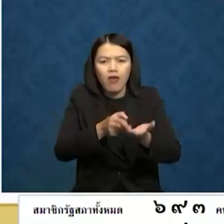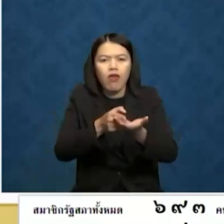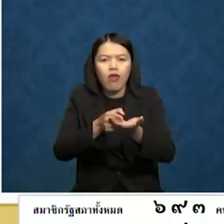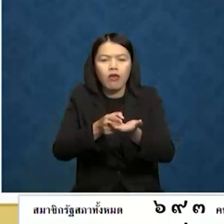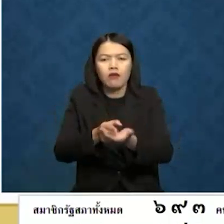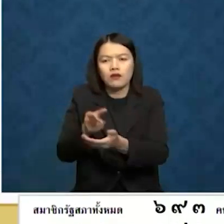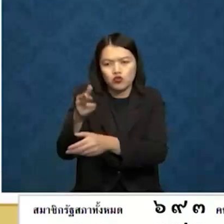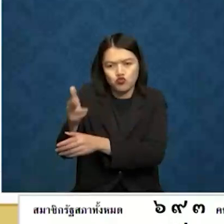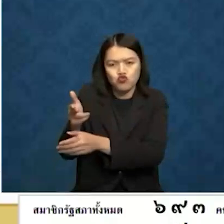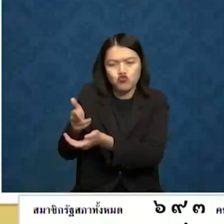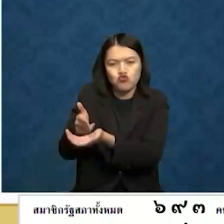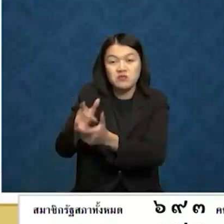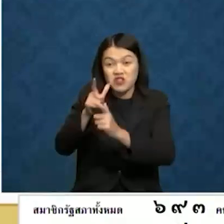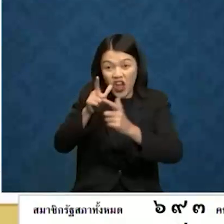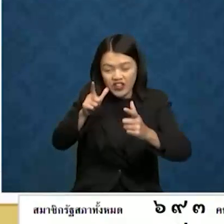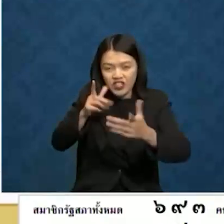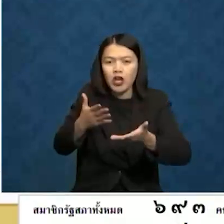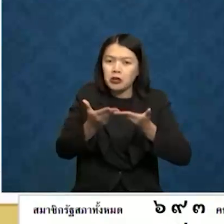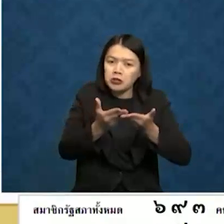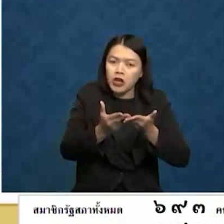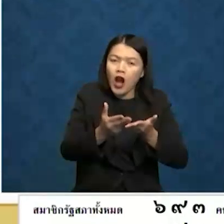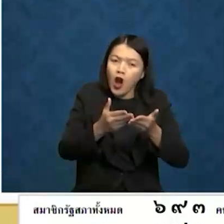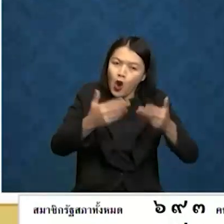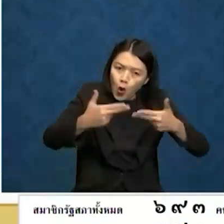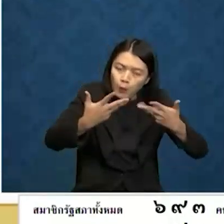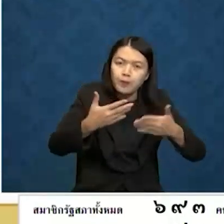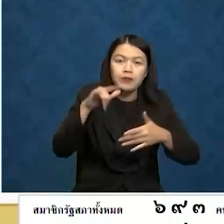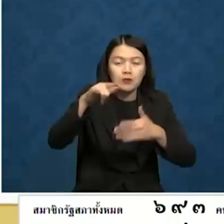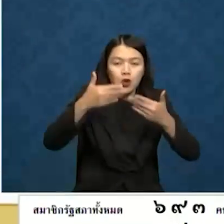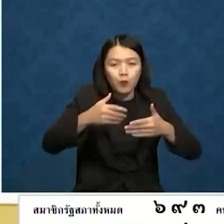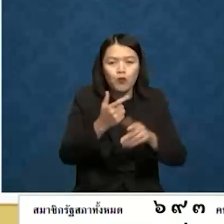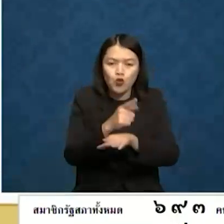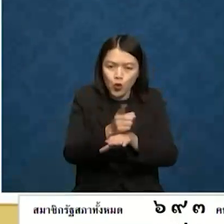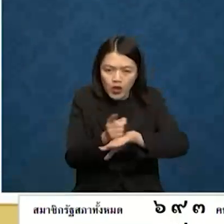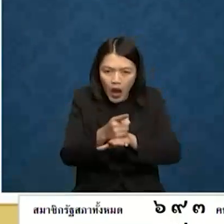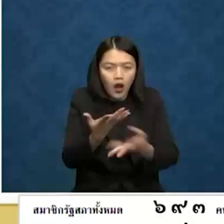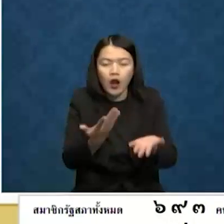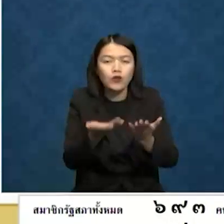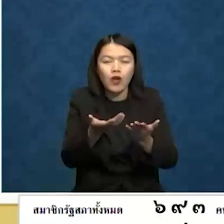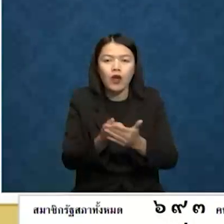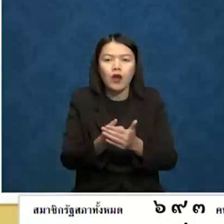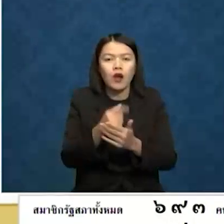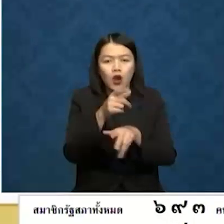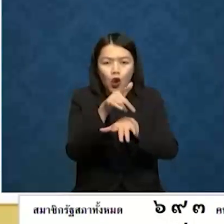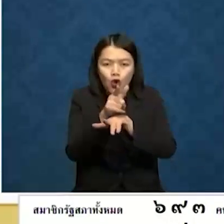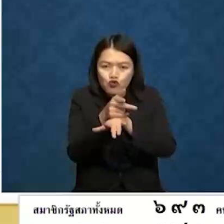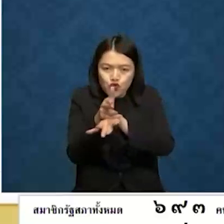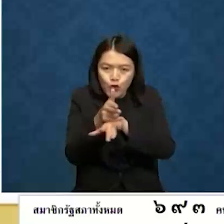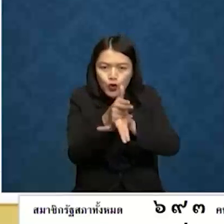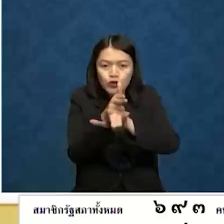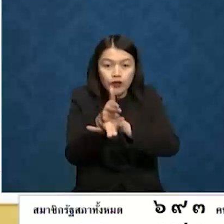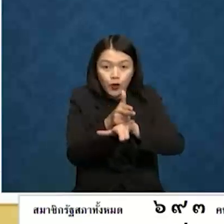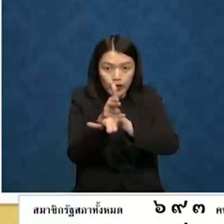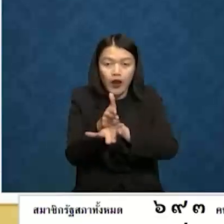ปืนประจำการปืนใหญ่เรือรบเครื่องบินรบรถถังรวมถึงเรื่องของโดรนนะครับซึ่ง